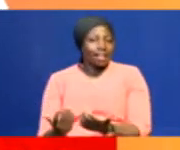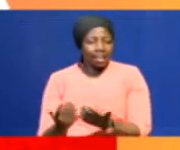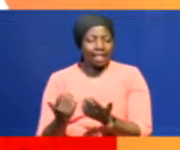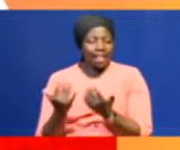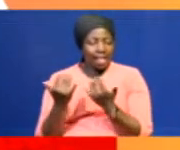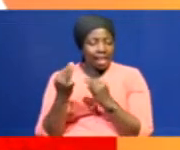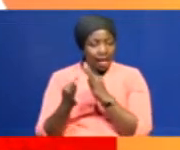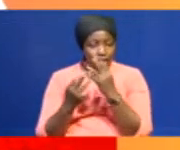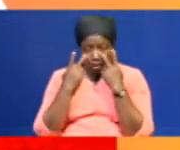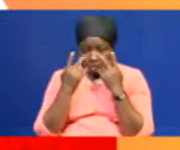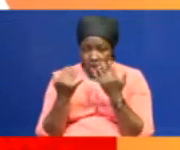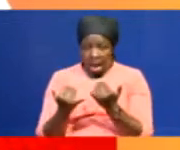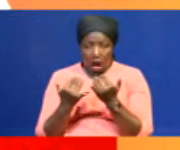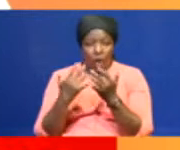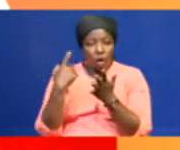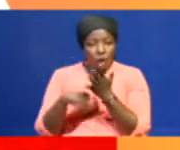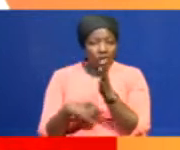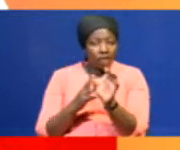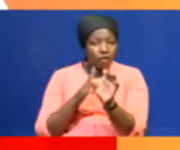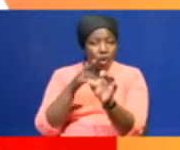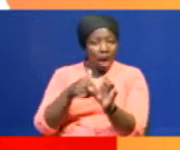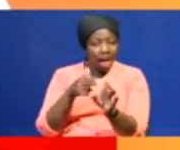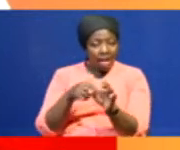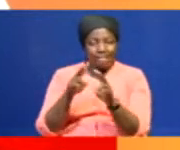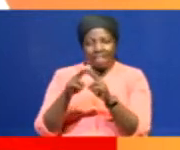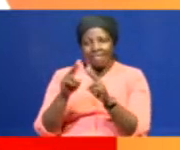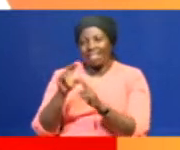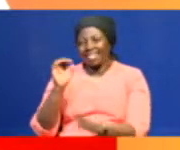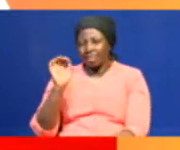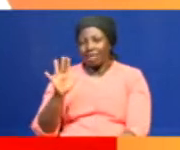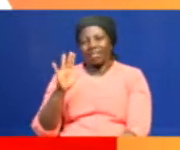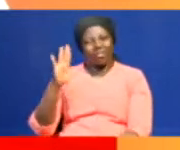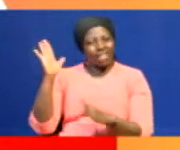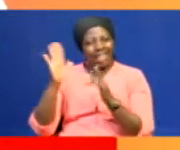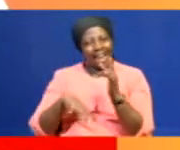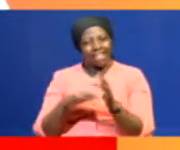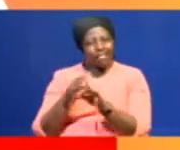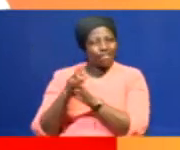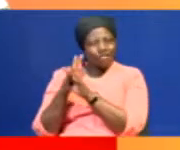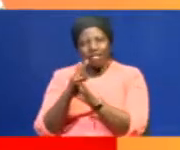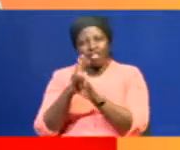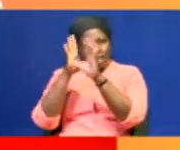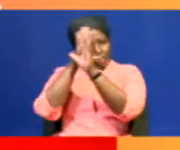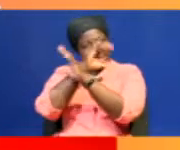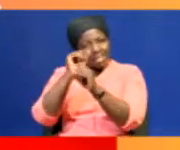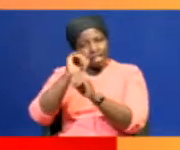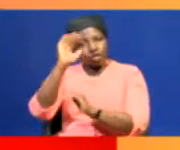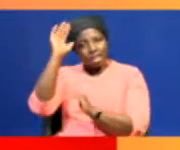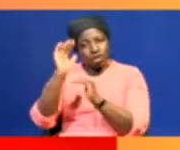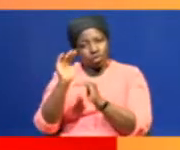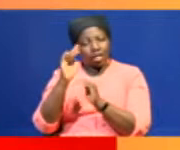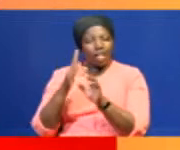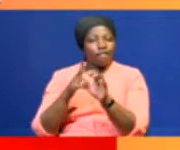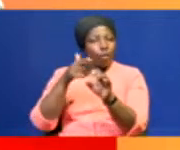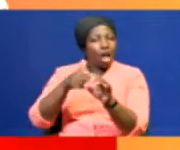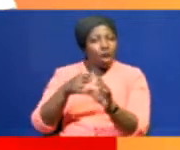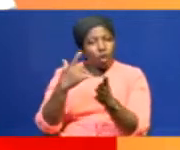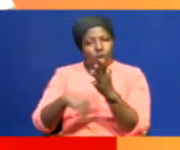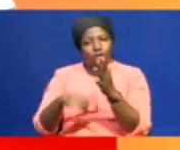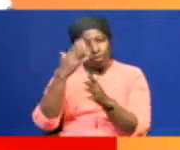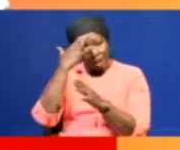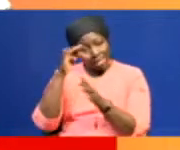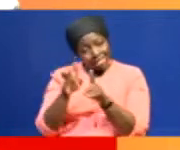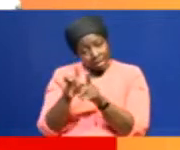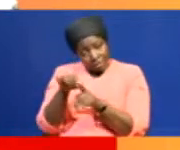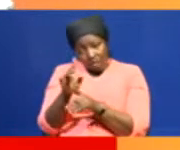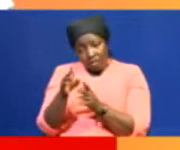hivi bei ya mafuta imekuwa ghali. Na hatuwezi shurutisha rais wetu apunguze mafuta, kwa maana yeye pia anayanunua nje.